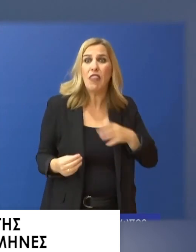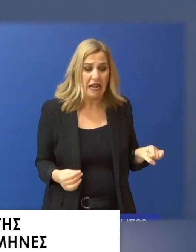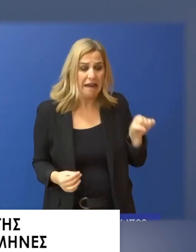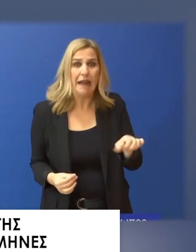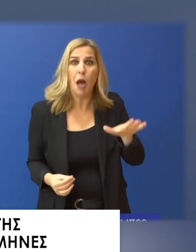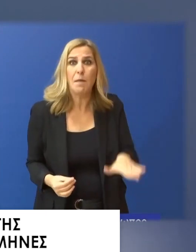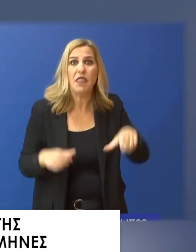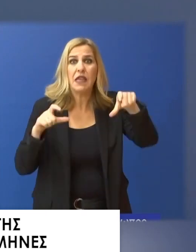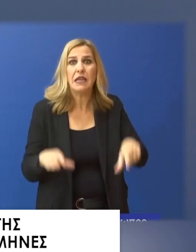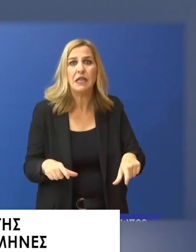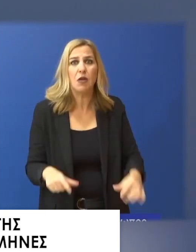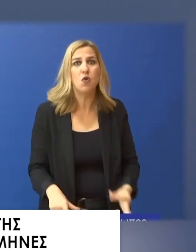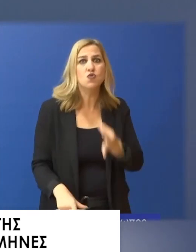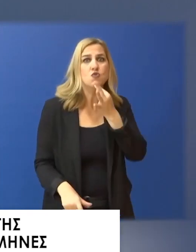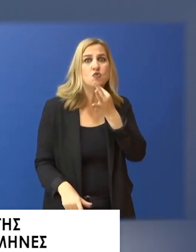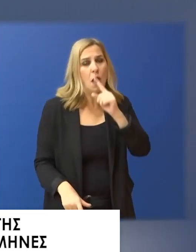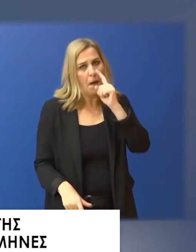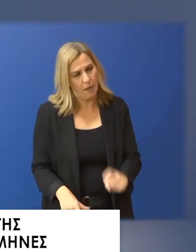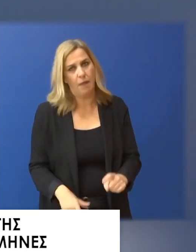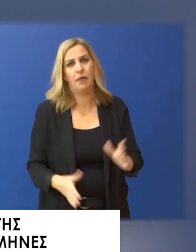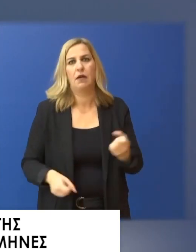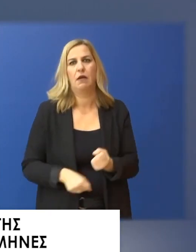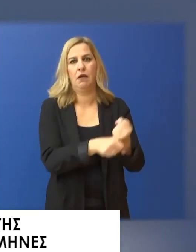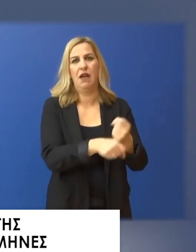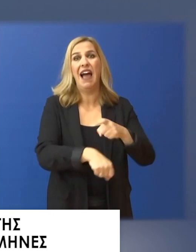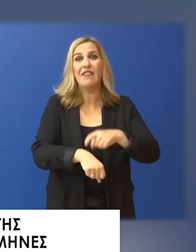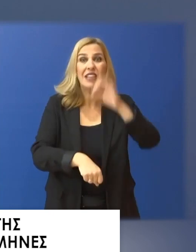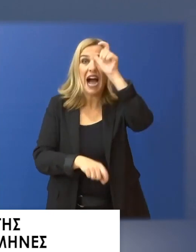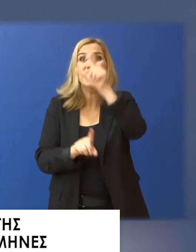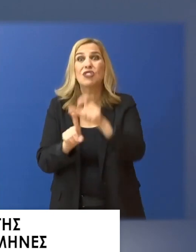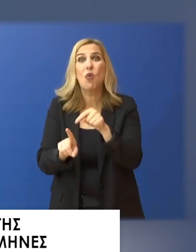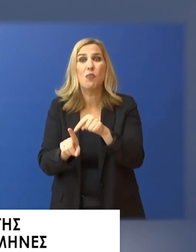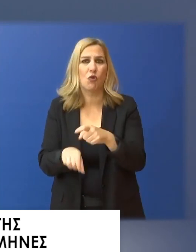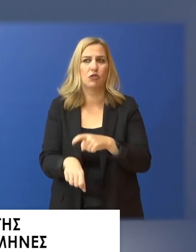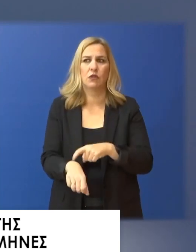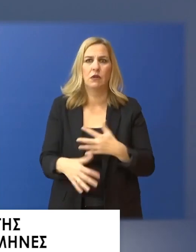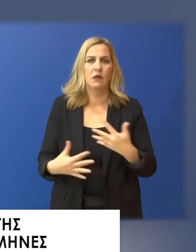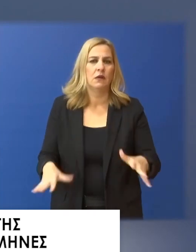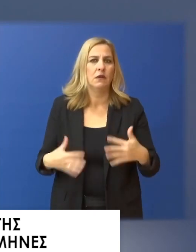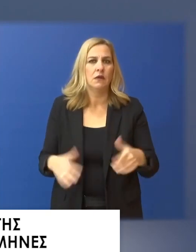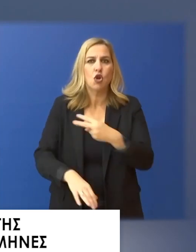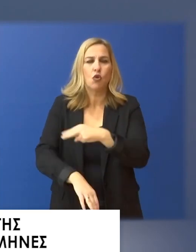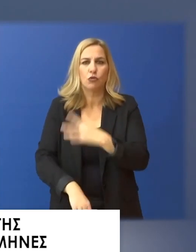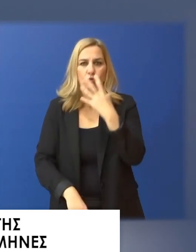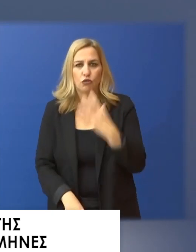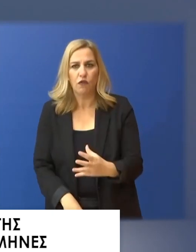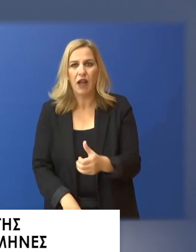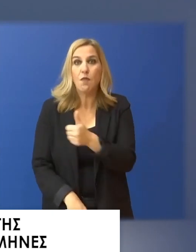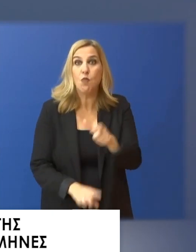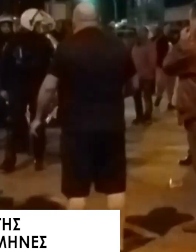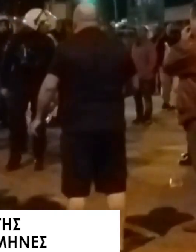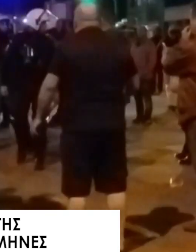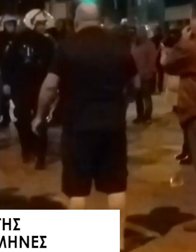παιδιά τους οφείλουμε ταυτόχρονα στον αστυνομικό που δίνει την πιο δύσκολη μάχη η έρευνα να μην περιοριστεί στη σύλληψη του φυσικού